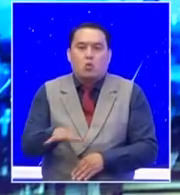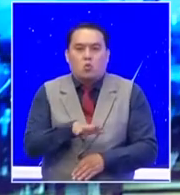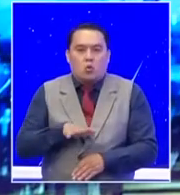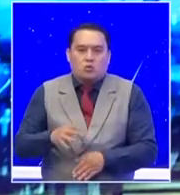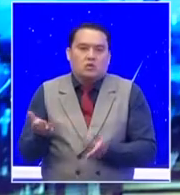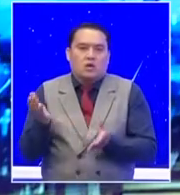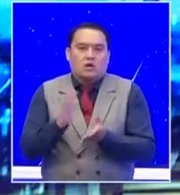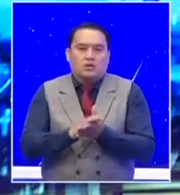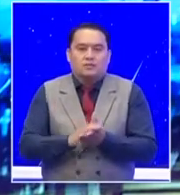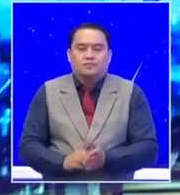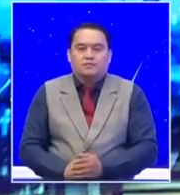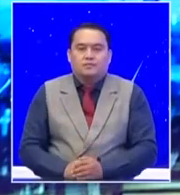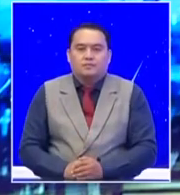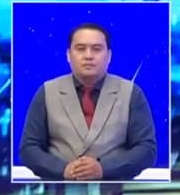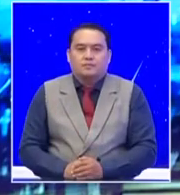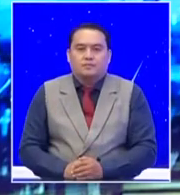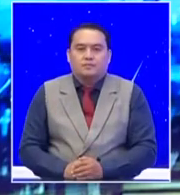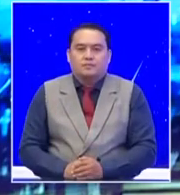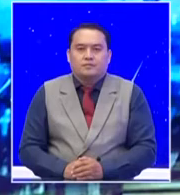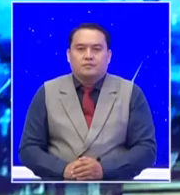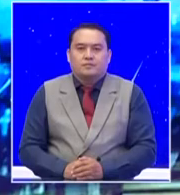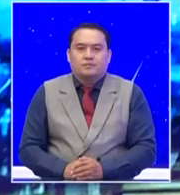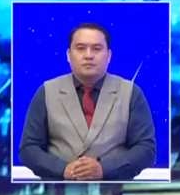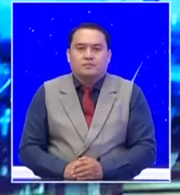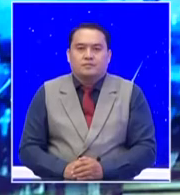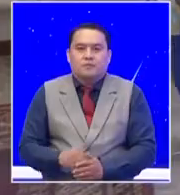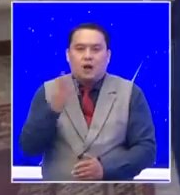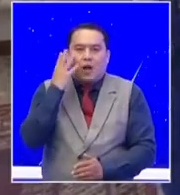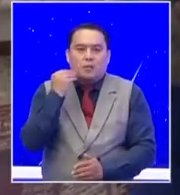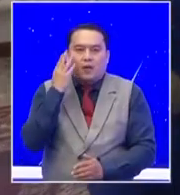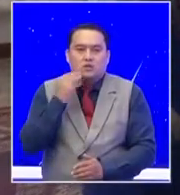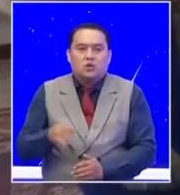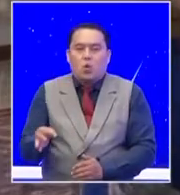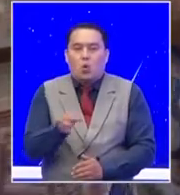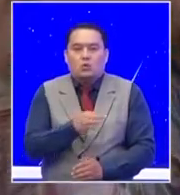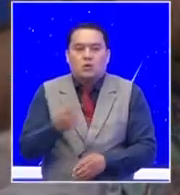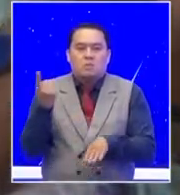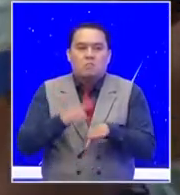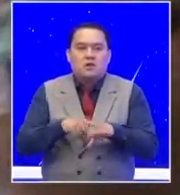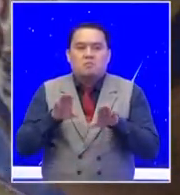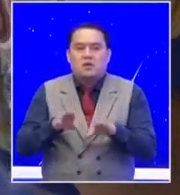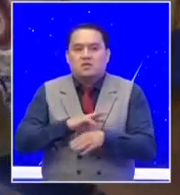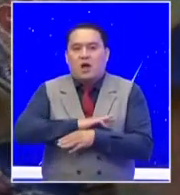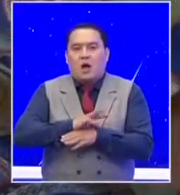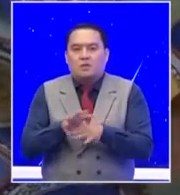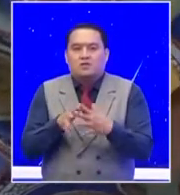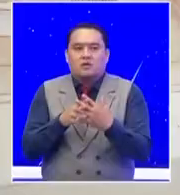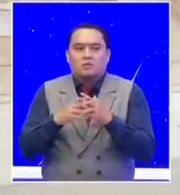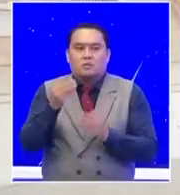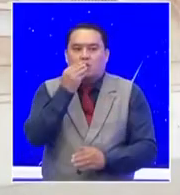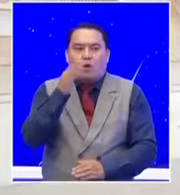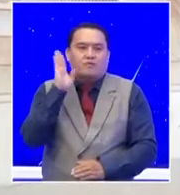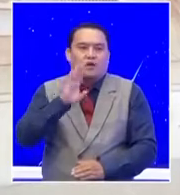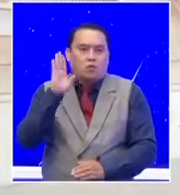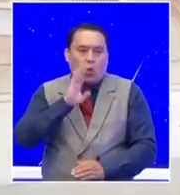участков ознакомилась наша съемочная группа. Алматинская область – лидер в Казахстане по обеспечению населения качественной